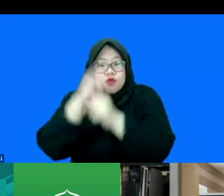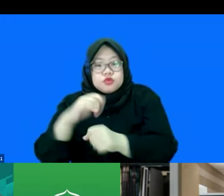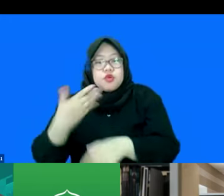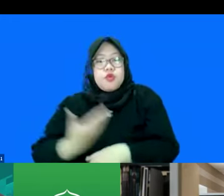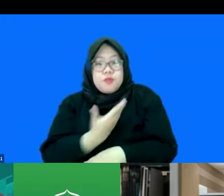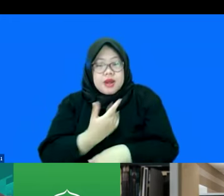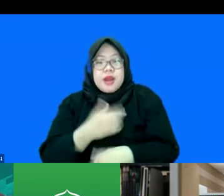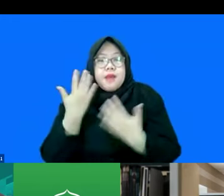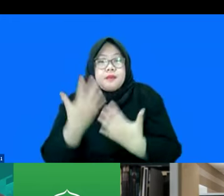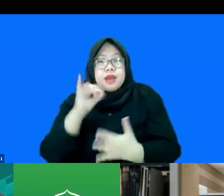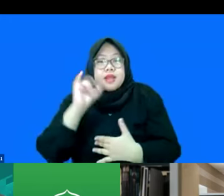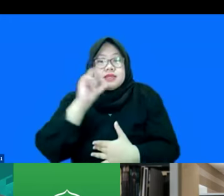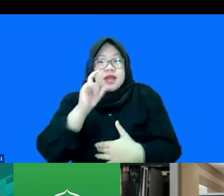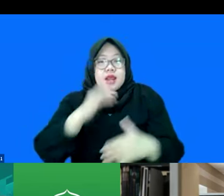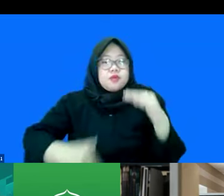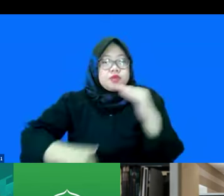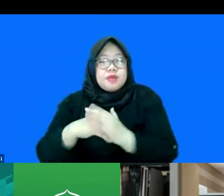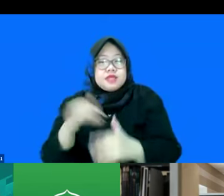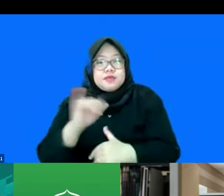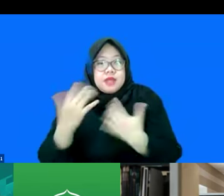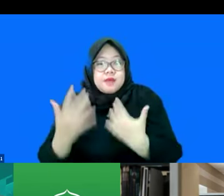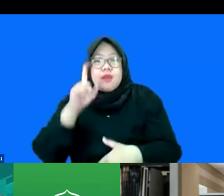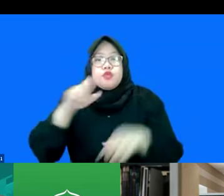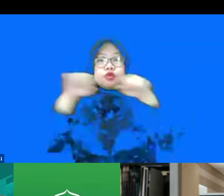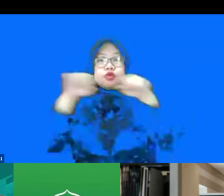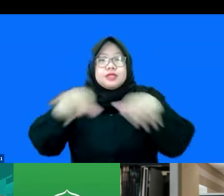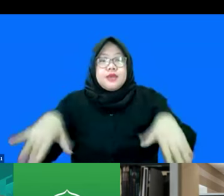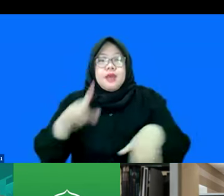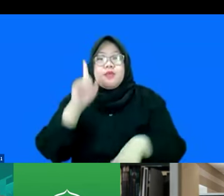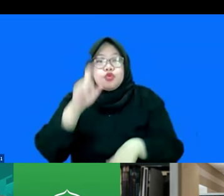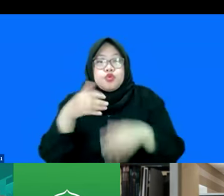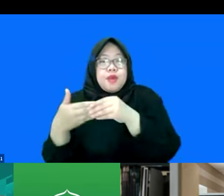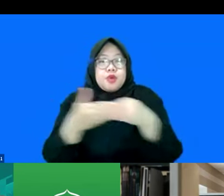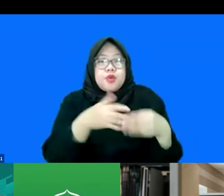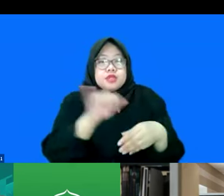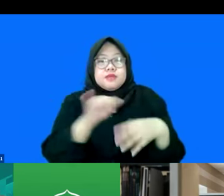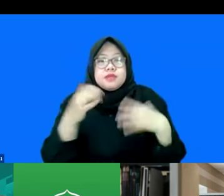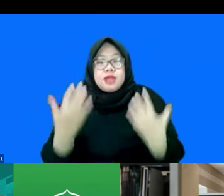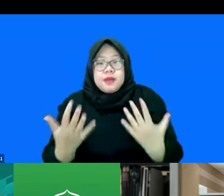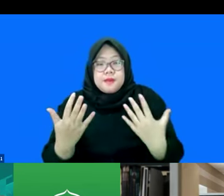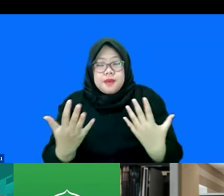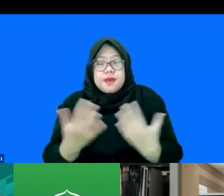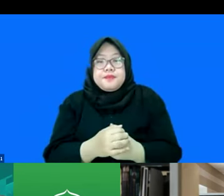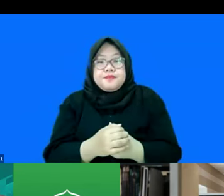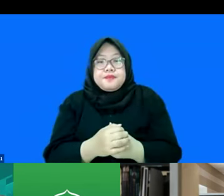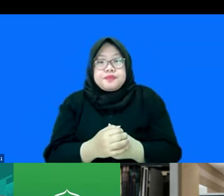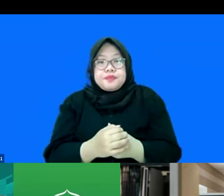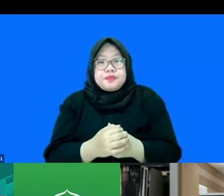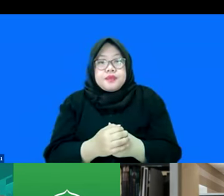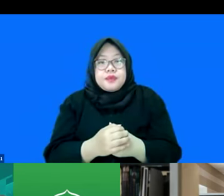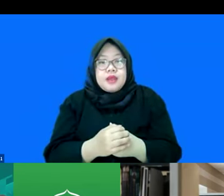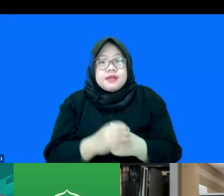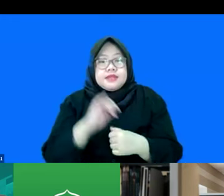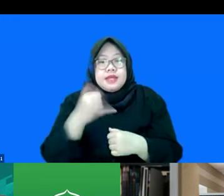perlu skema ya, perlu panduan akan seperti apa gitu ya. Sehingga yang difokuskan tentu juga tidak